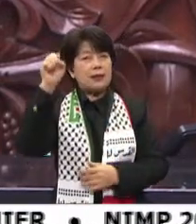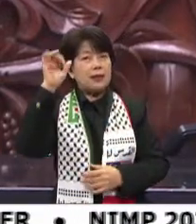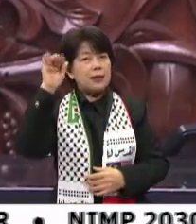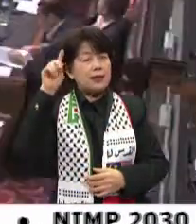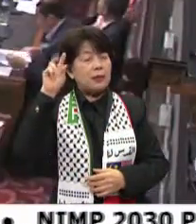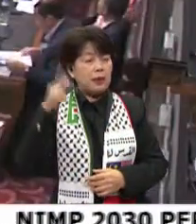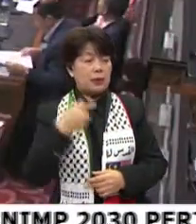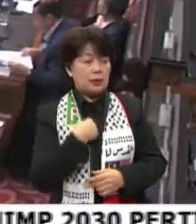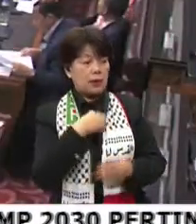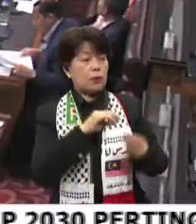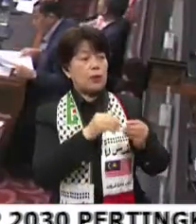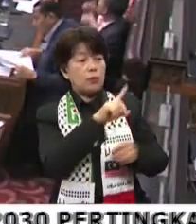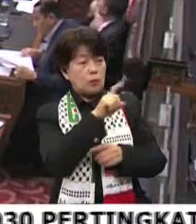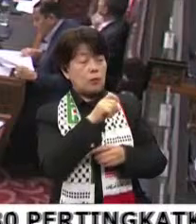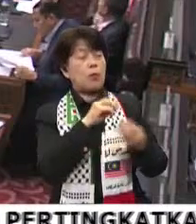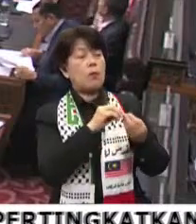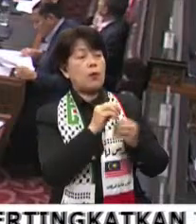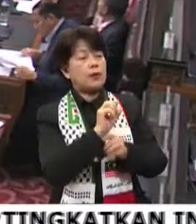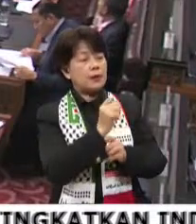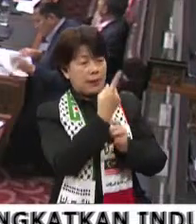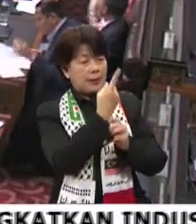soalan saya nombor